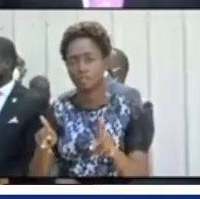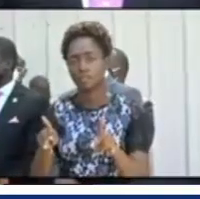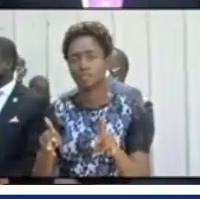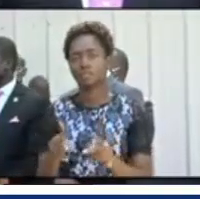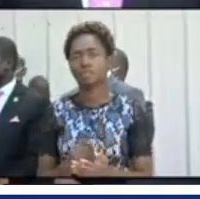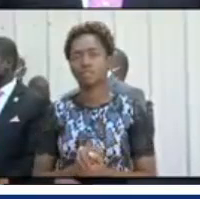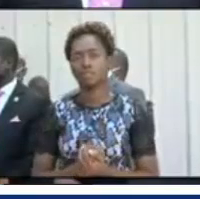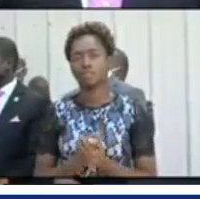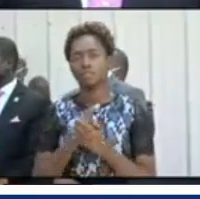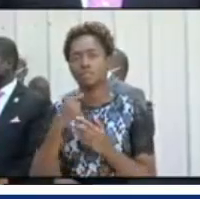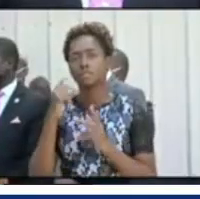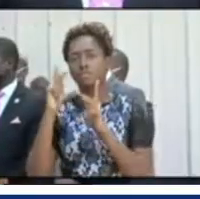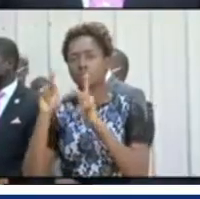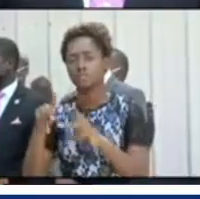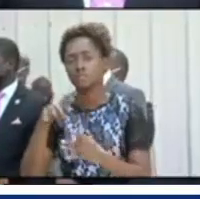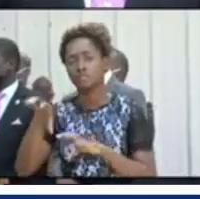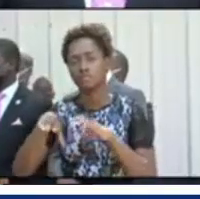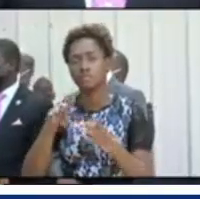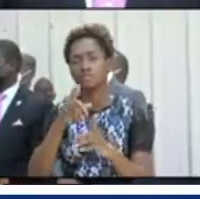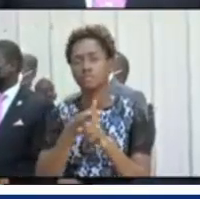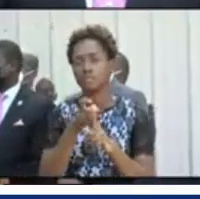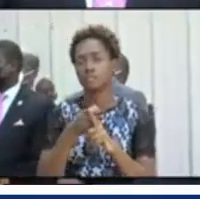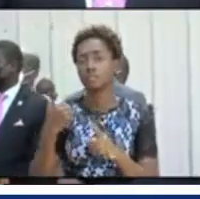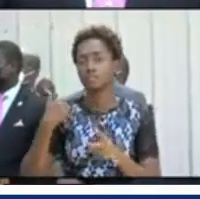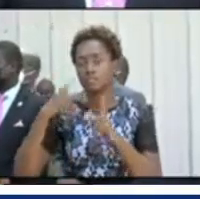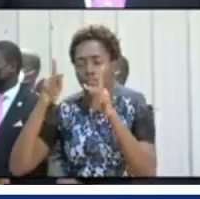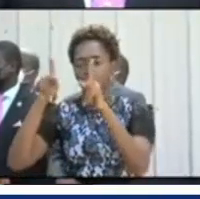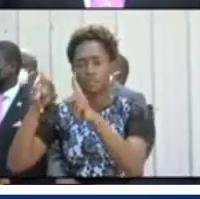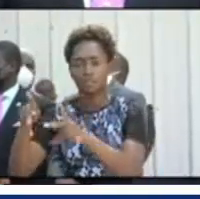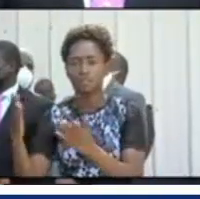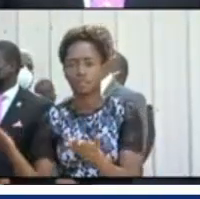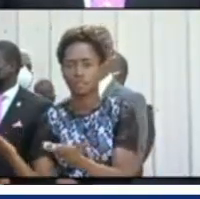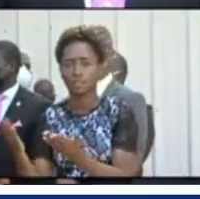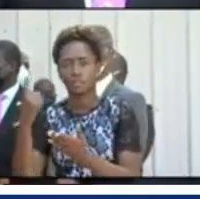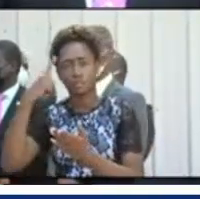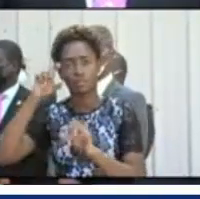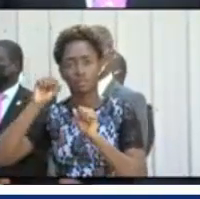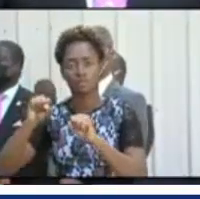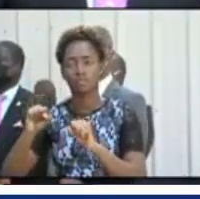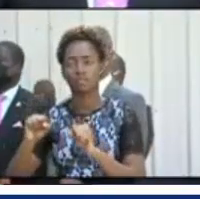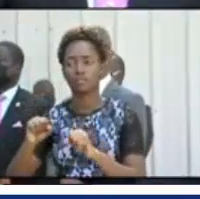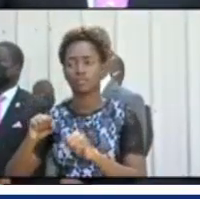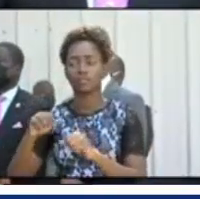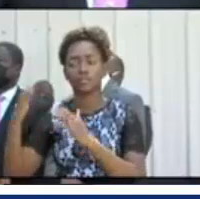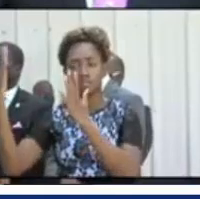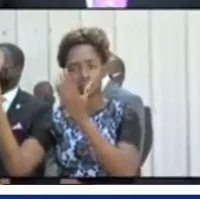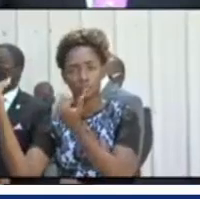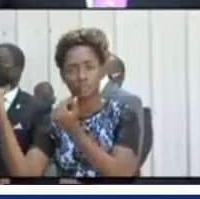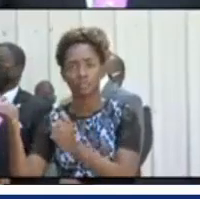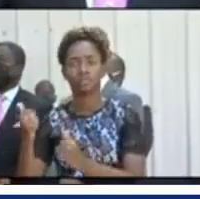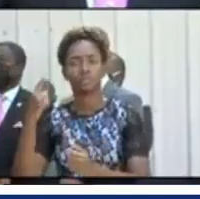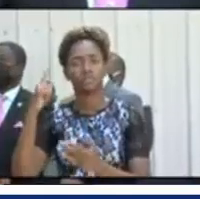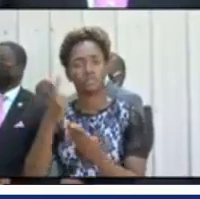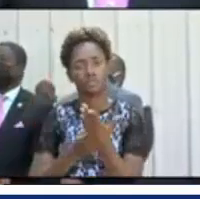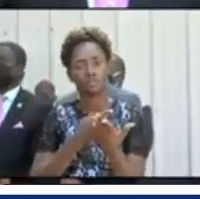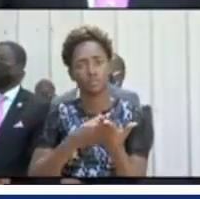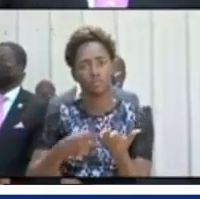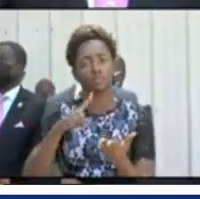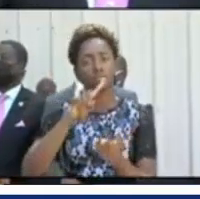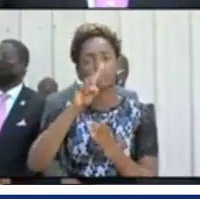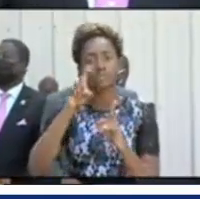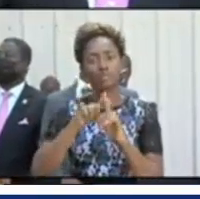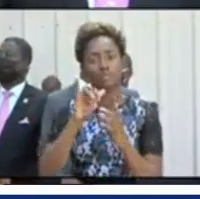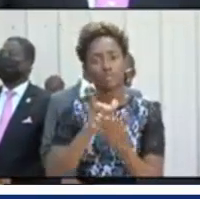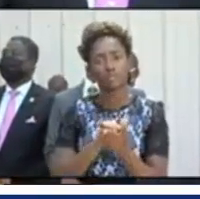des ordres là il y a des entités qui là pour capable rappeler la l'ordre et dans rappeler la l'ordre li kon